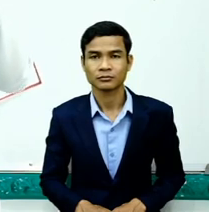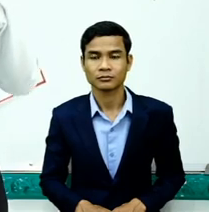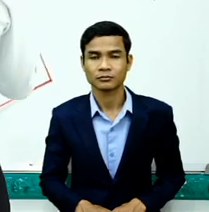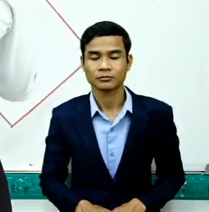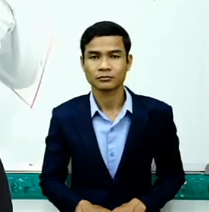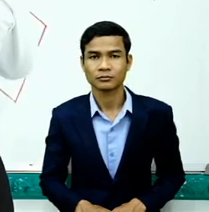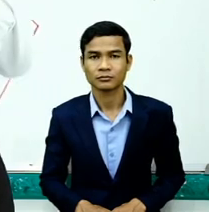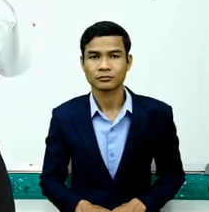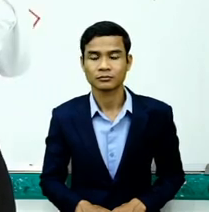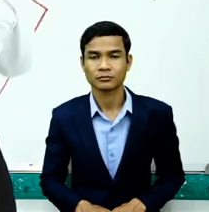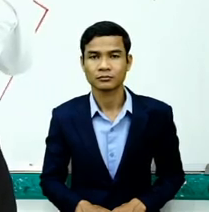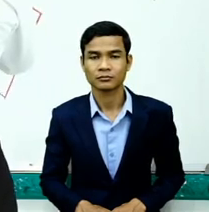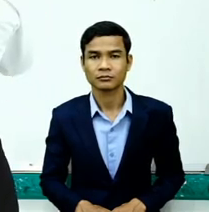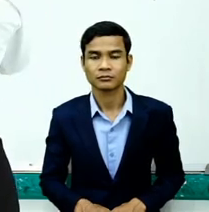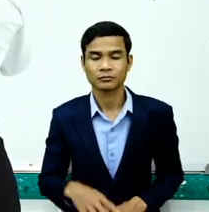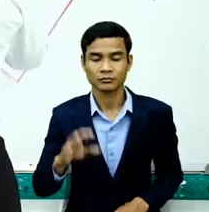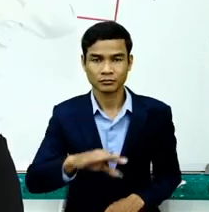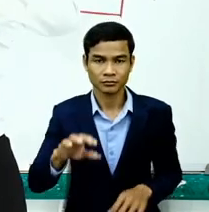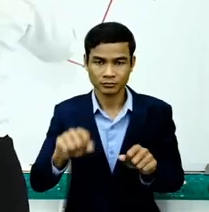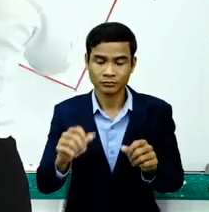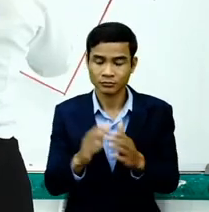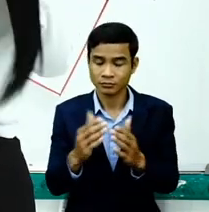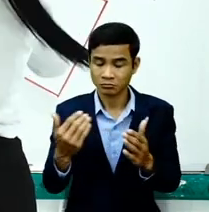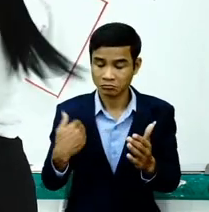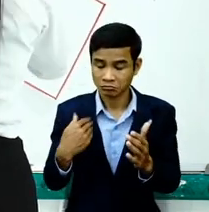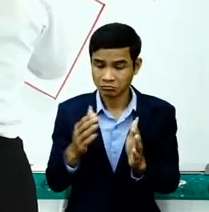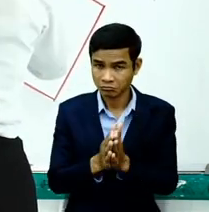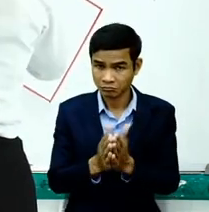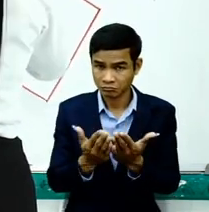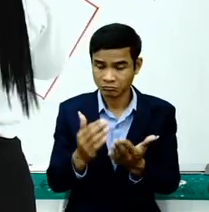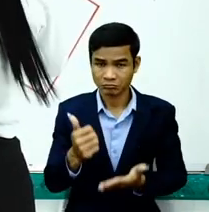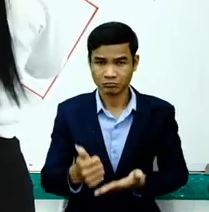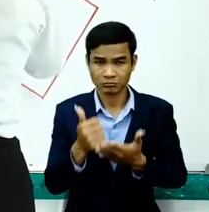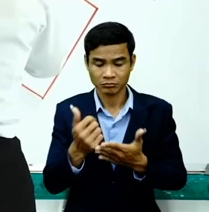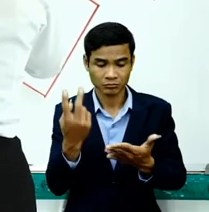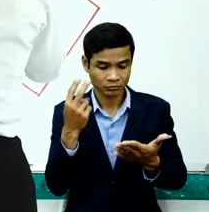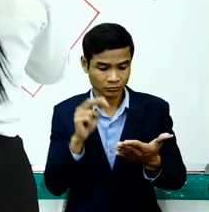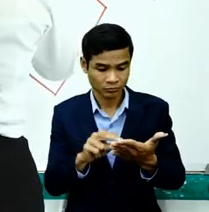chpoh kon da mien siphai chumnuoy ko aach triem nang meul knong siphai chumnuoy robas kon ban